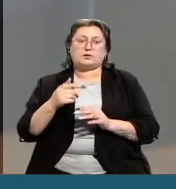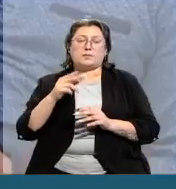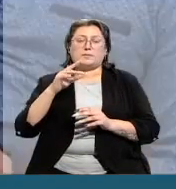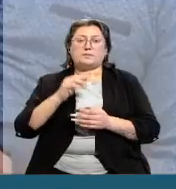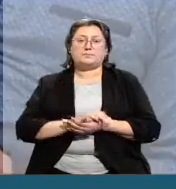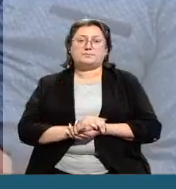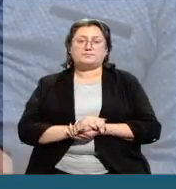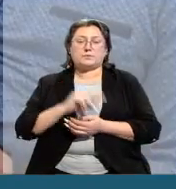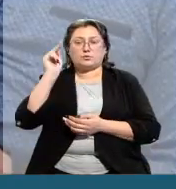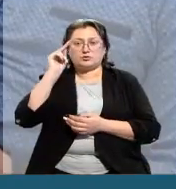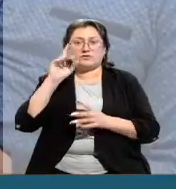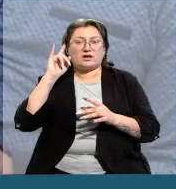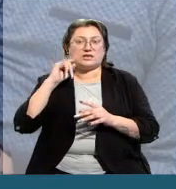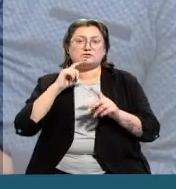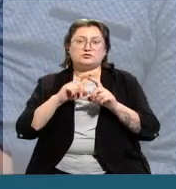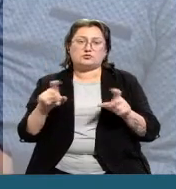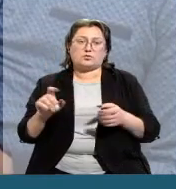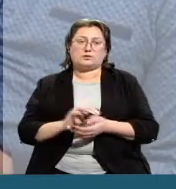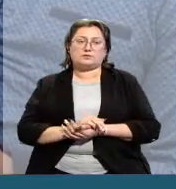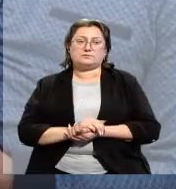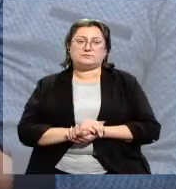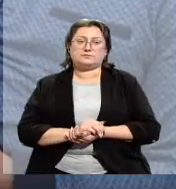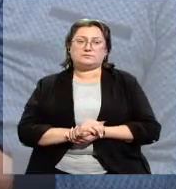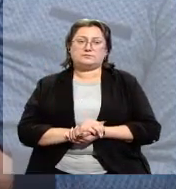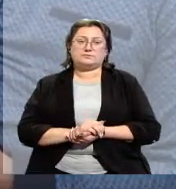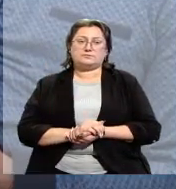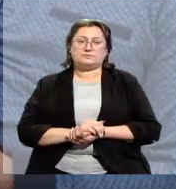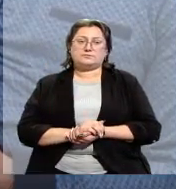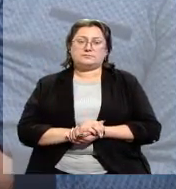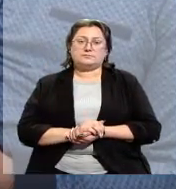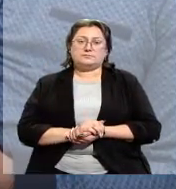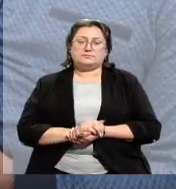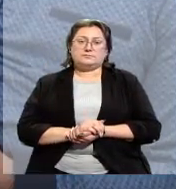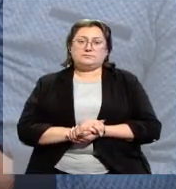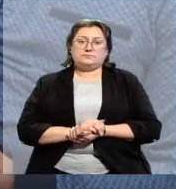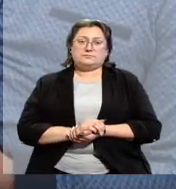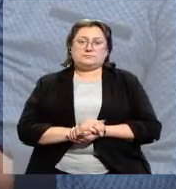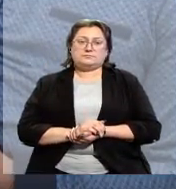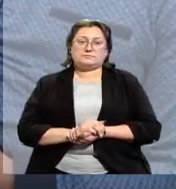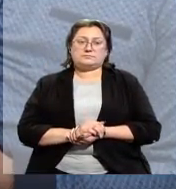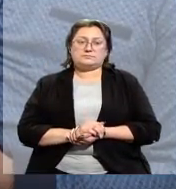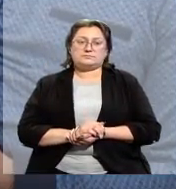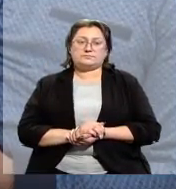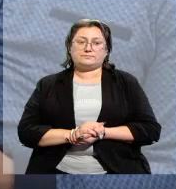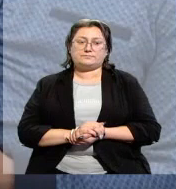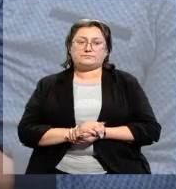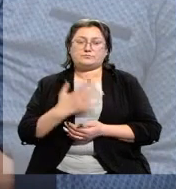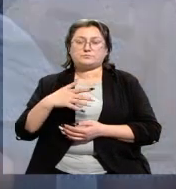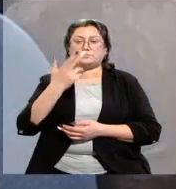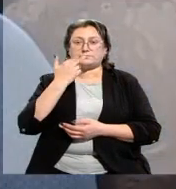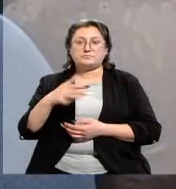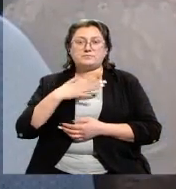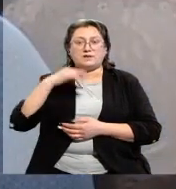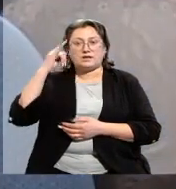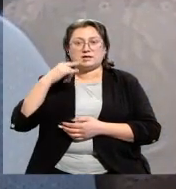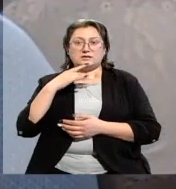алады. Қарауысың ұлты бөлек, түрі бөлек, тілі бөлек, елі бөлек адамдарымыз ғой екі жақта да. Мысалы осыларды